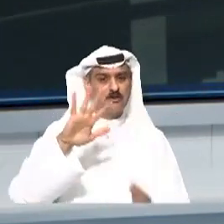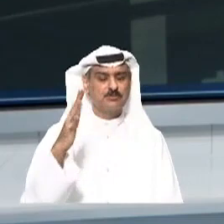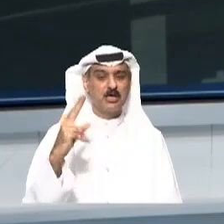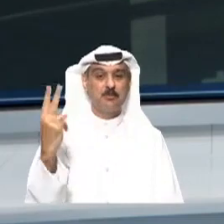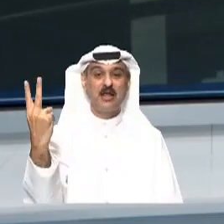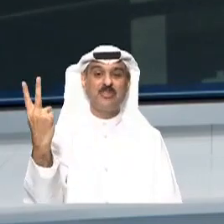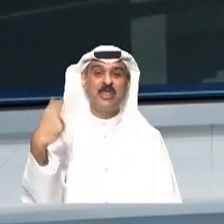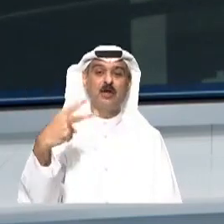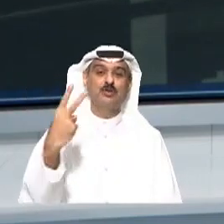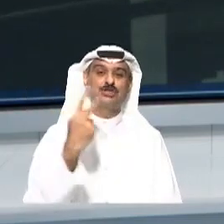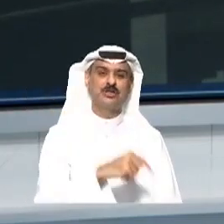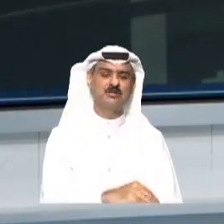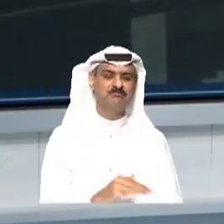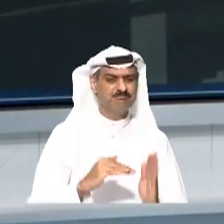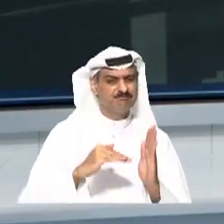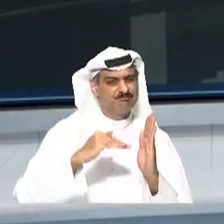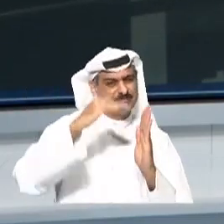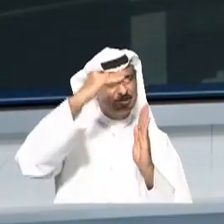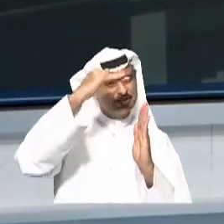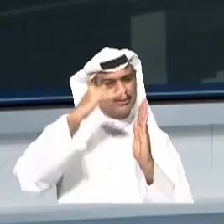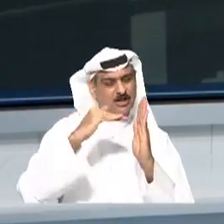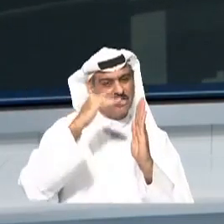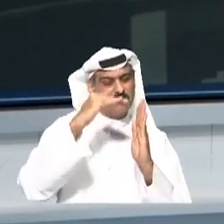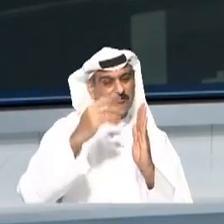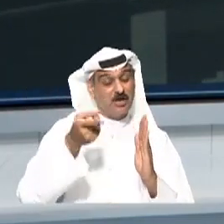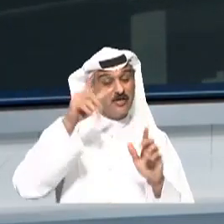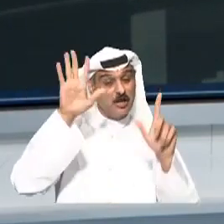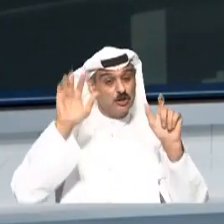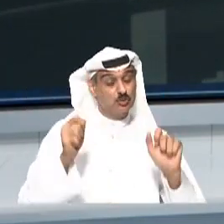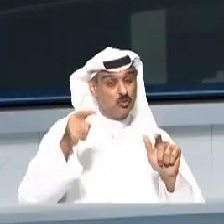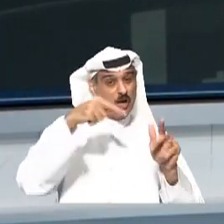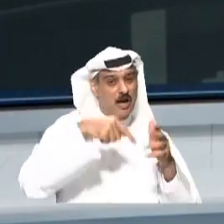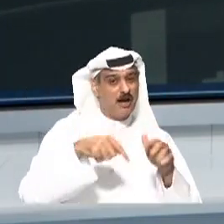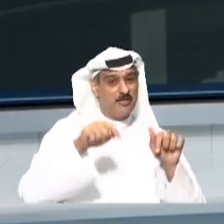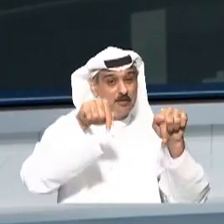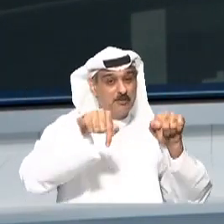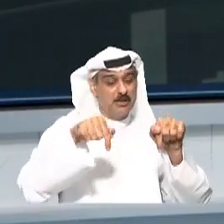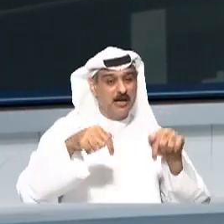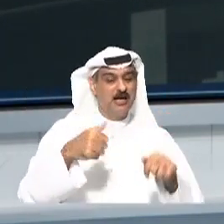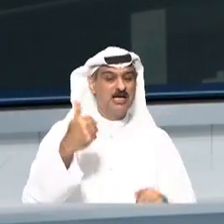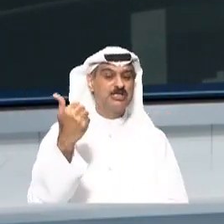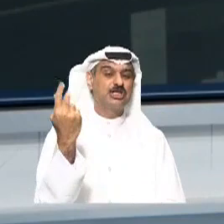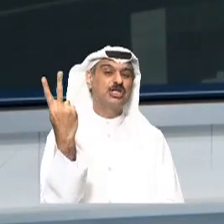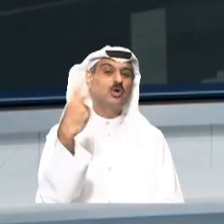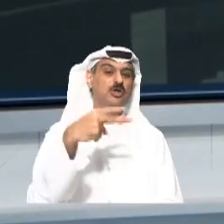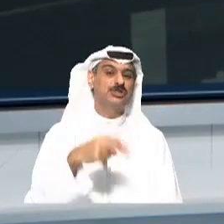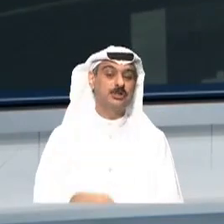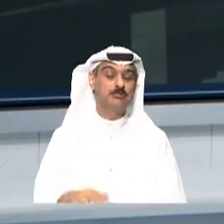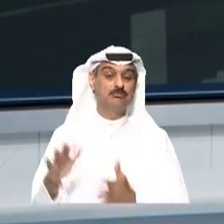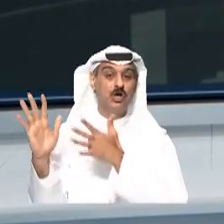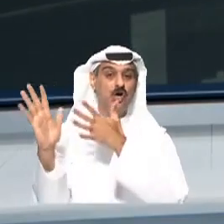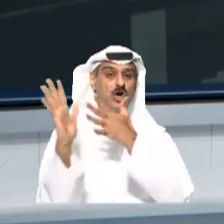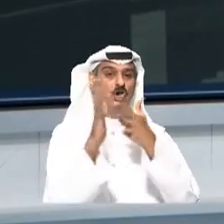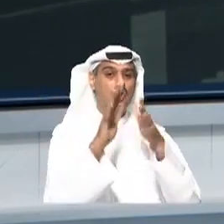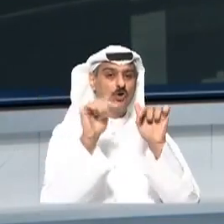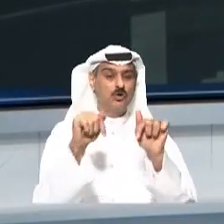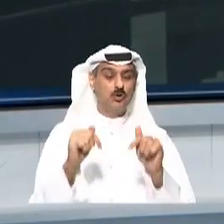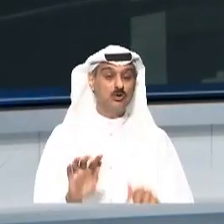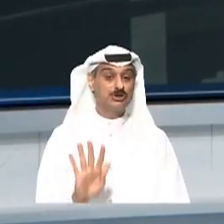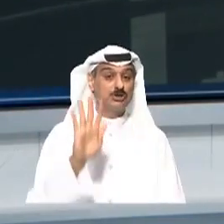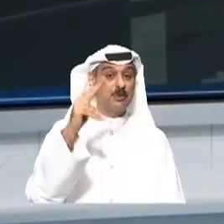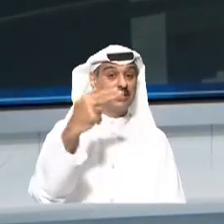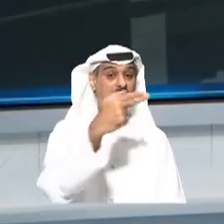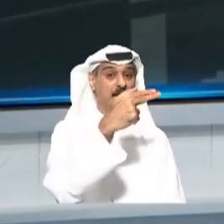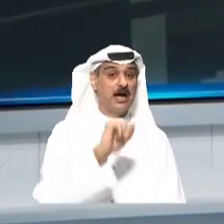22، ترتفع قليلا في بداية الأسبوع القادم إلى 26 درجة مئوية. الرياح راح تكون رياح بشكل عام رياح شمالية